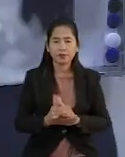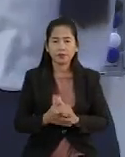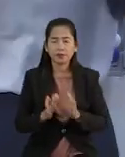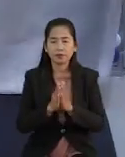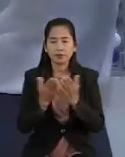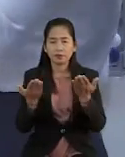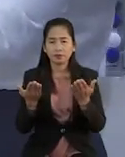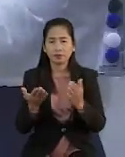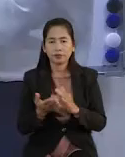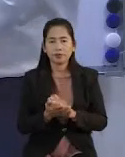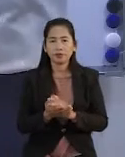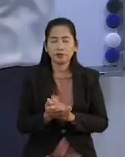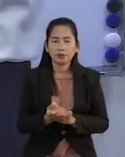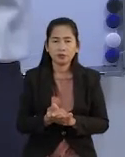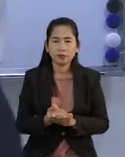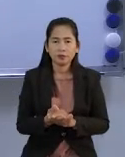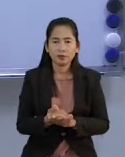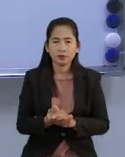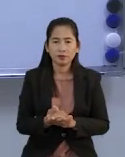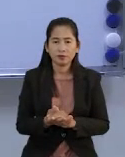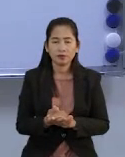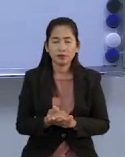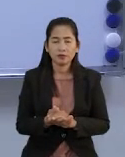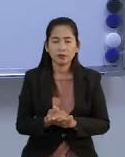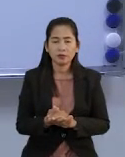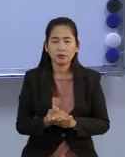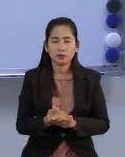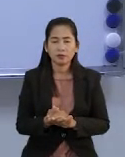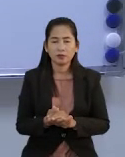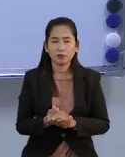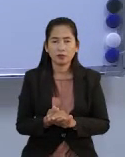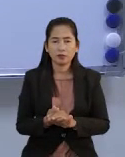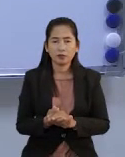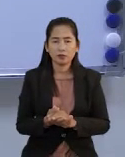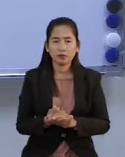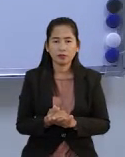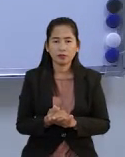siêu phở bịch chà